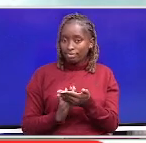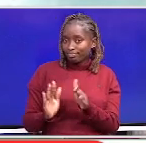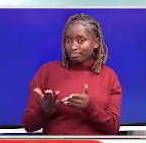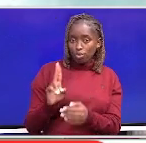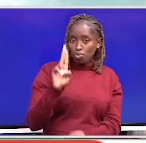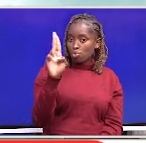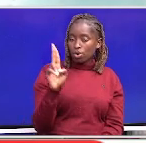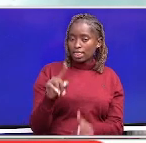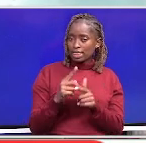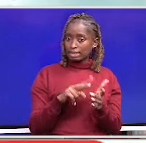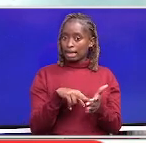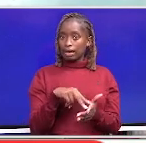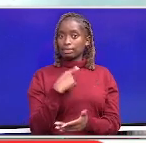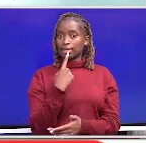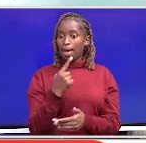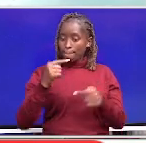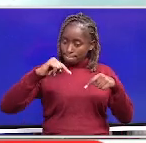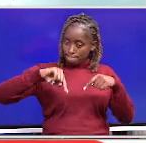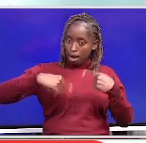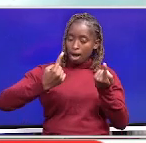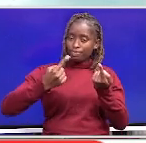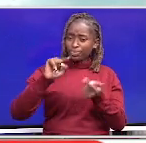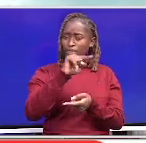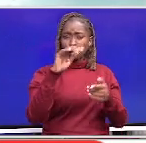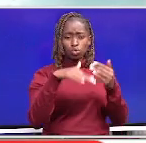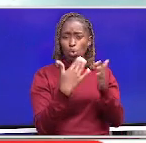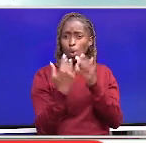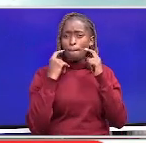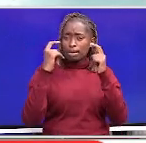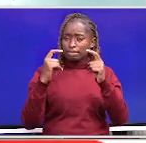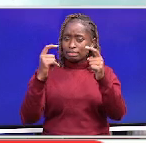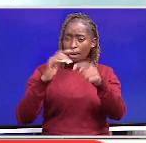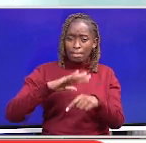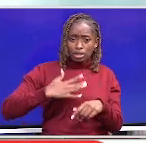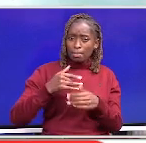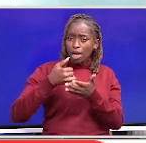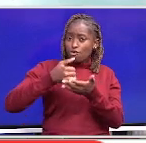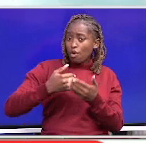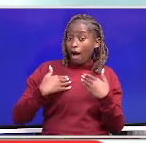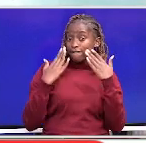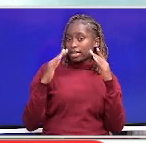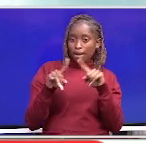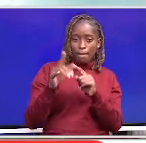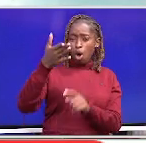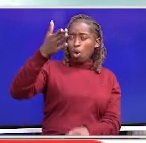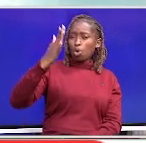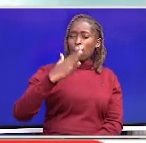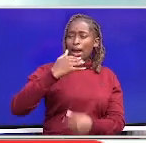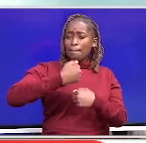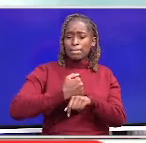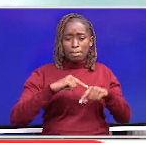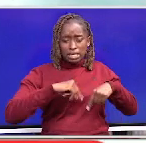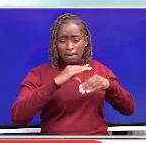usimame useme mimi mwenyewe maovu haya nimeyashiriki, lakini Mungu niumbie moyo